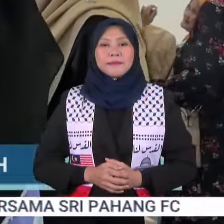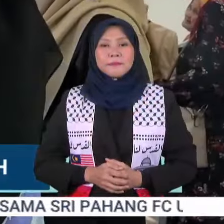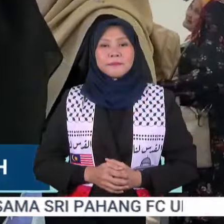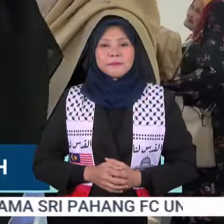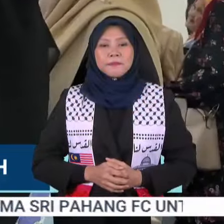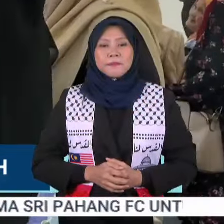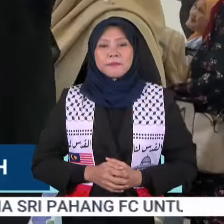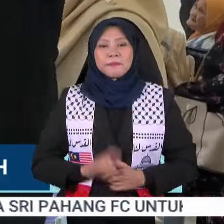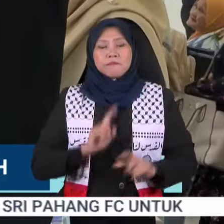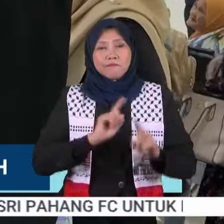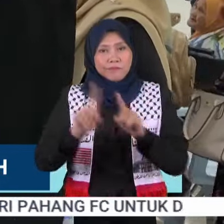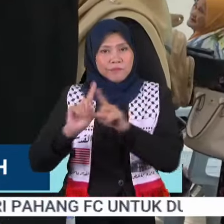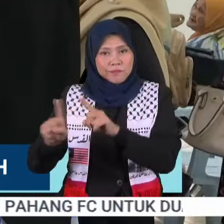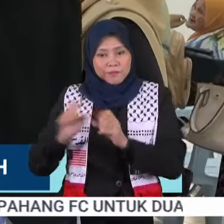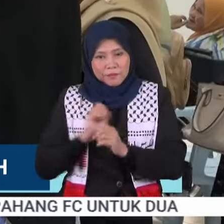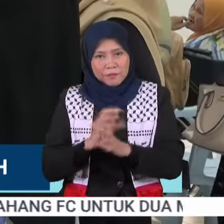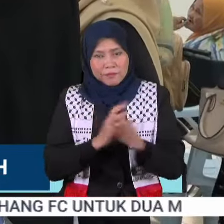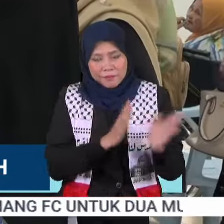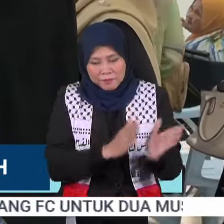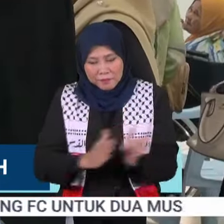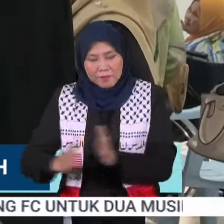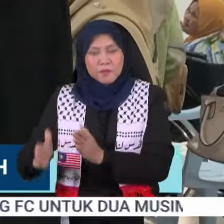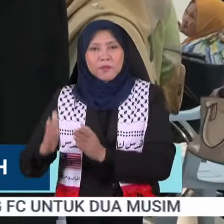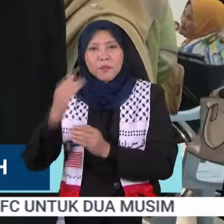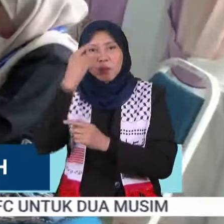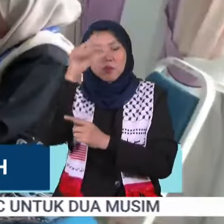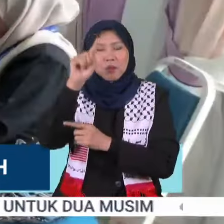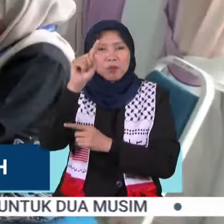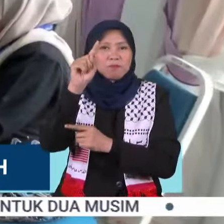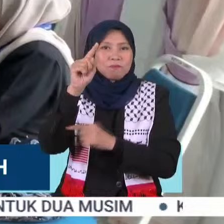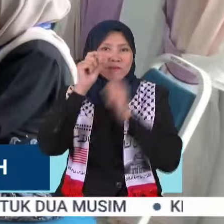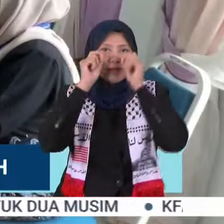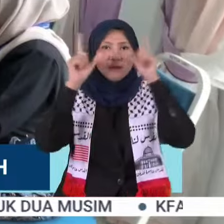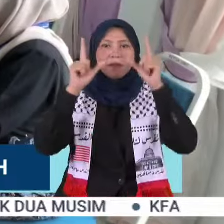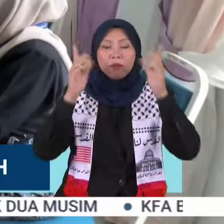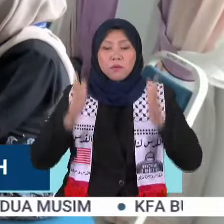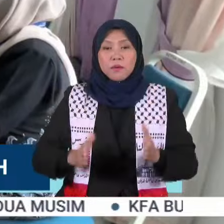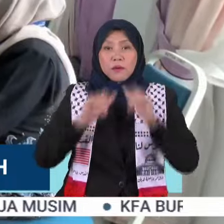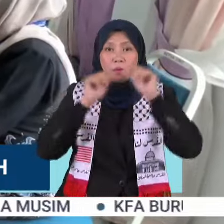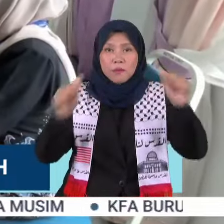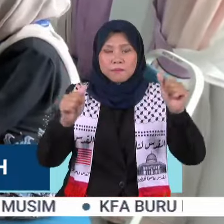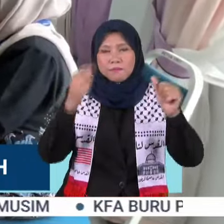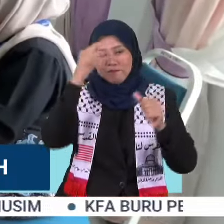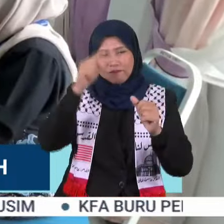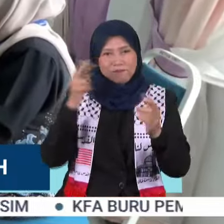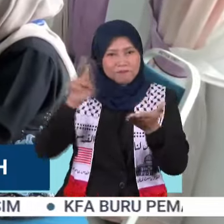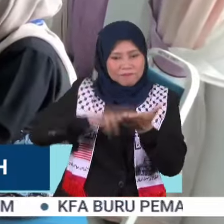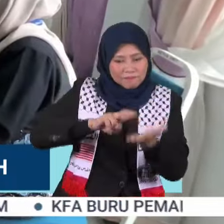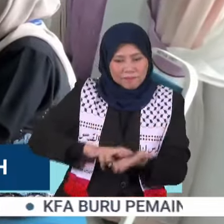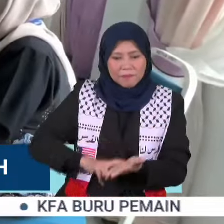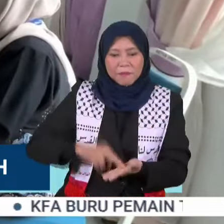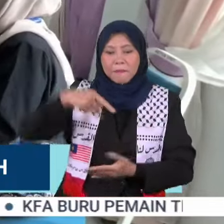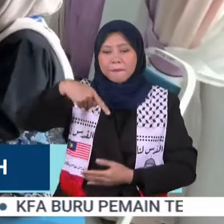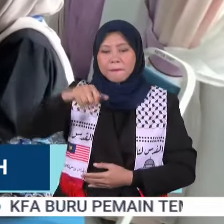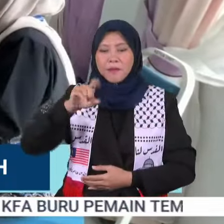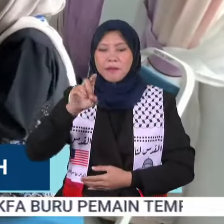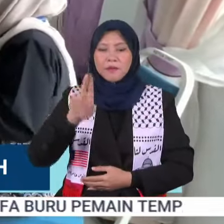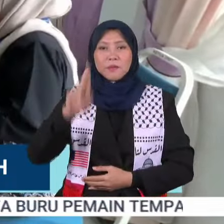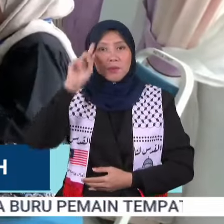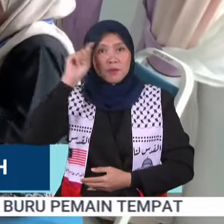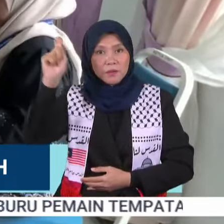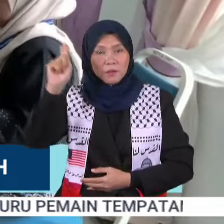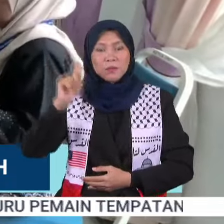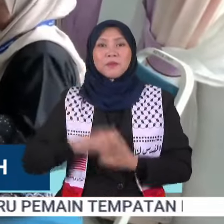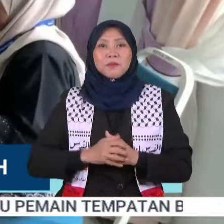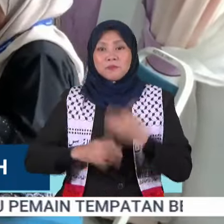Pelbagai inisiatif diatur untuk meningkatkan kesedaran orang ramai supaya segera mendaftar sistem pangkalan data utama padu di Terengganu. Pelaksanaan